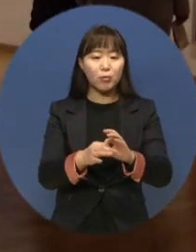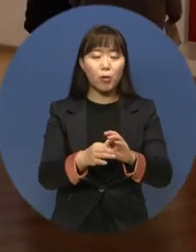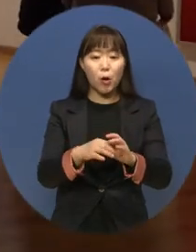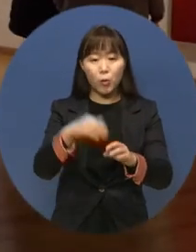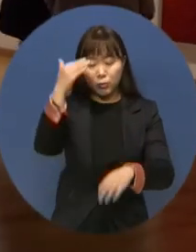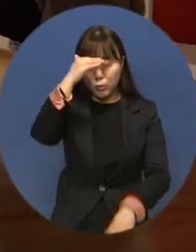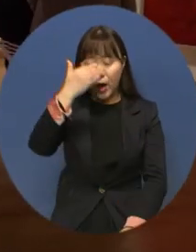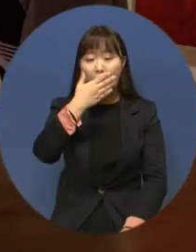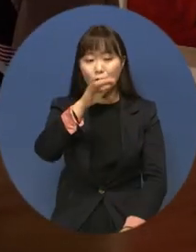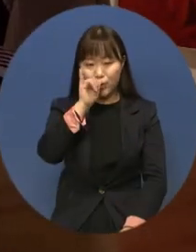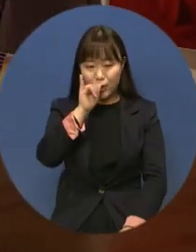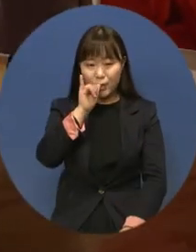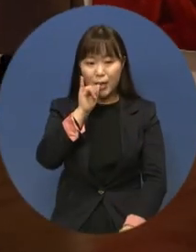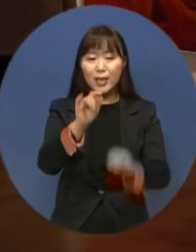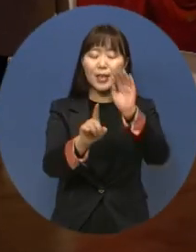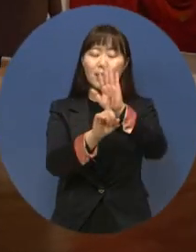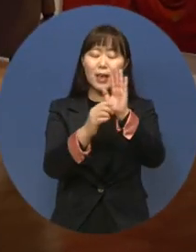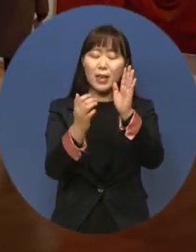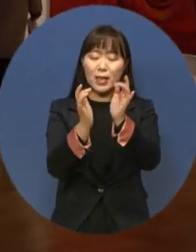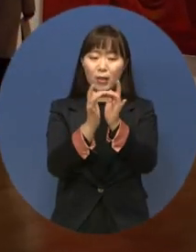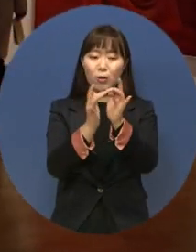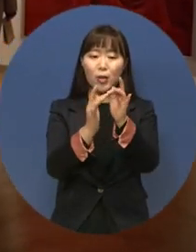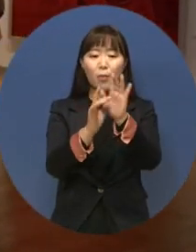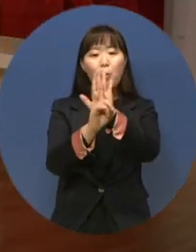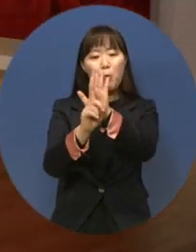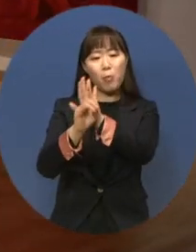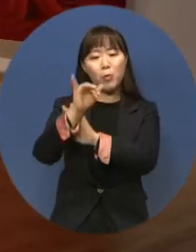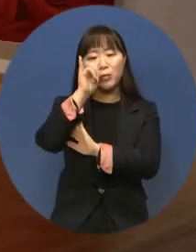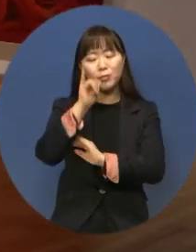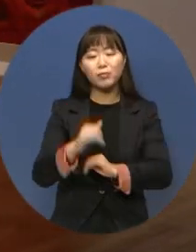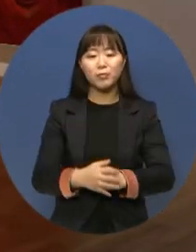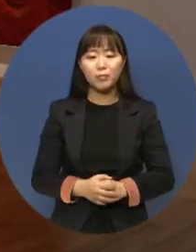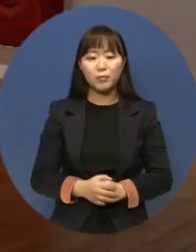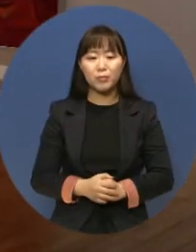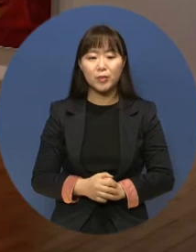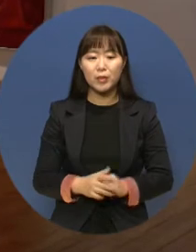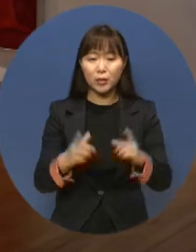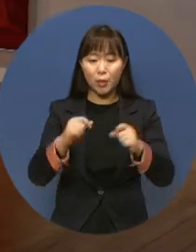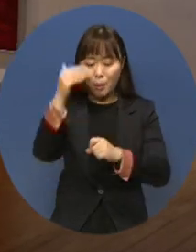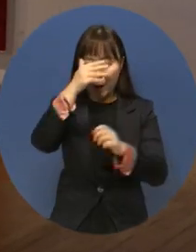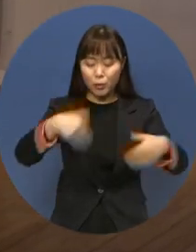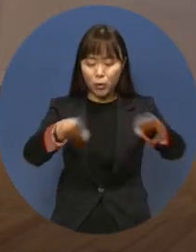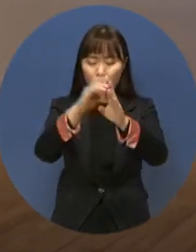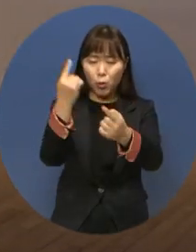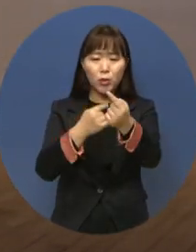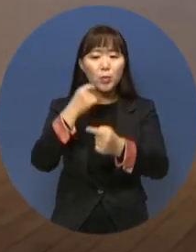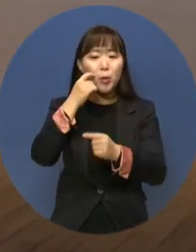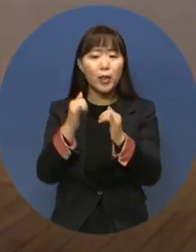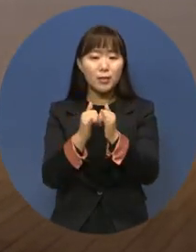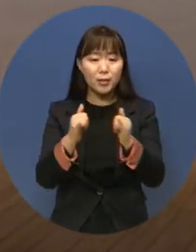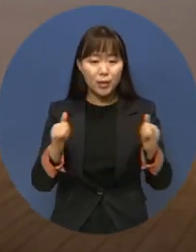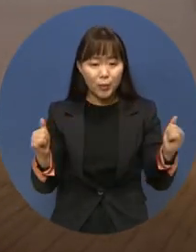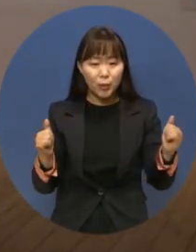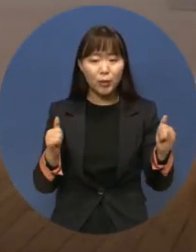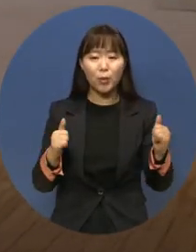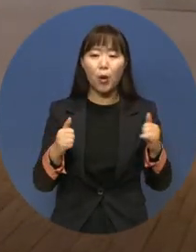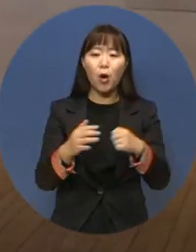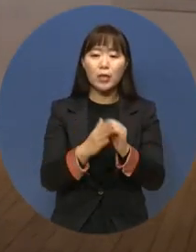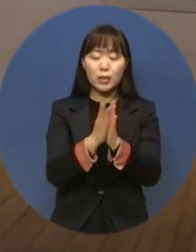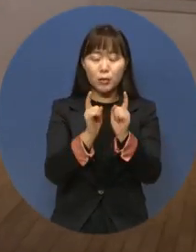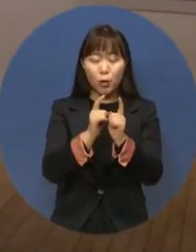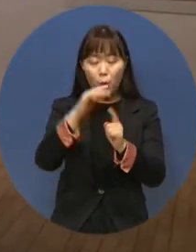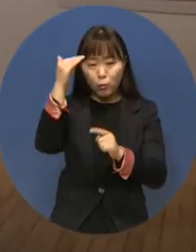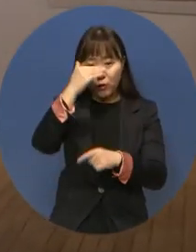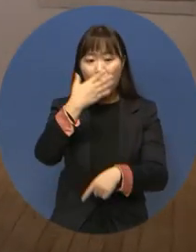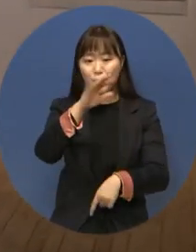작품을 관람할 수 있도록 온라인 전시까지 운영하고 있습니다. 따라서 박물관을 찾지 못하는 이들에게도 전시를 관람할 수